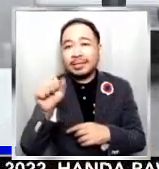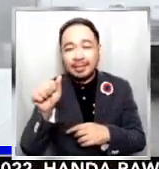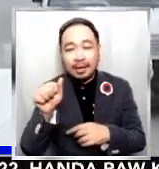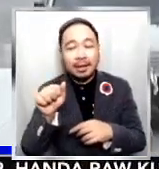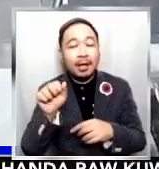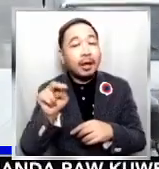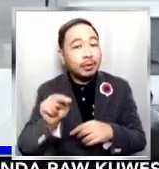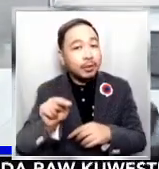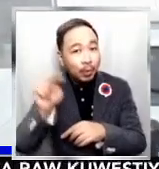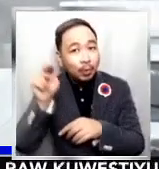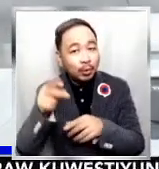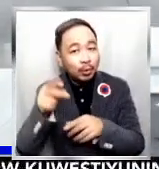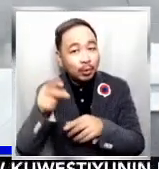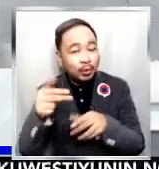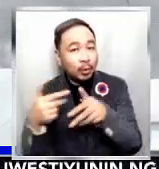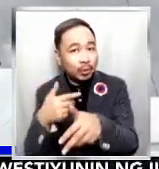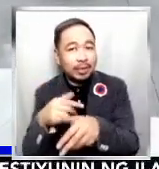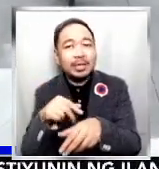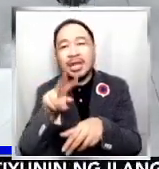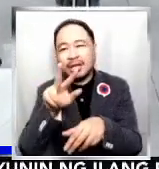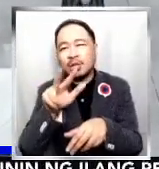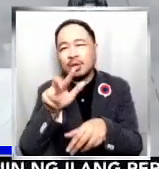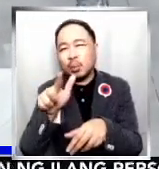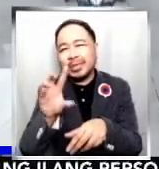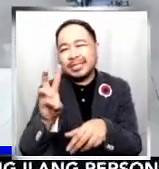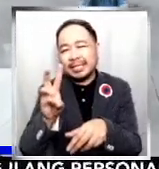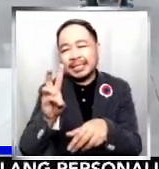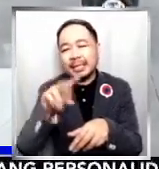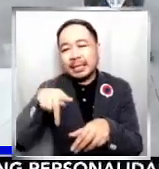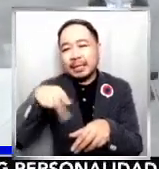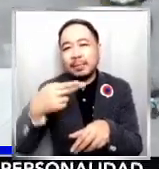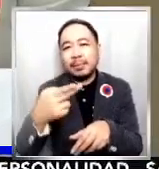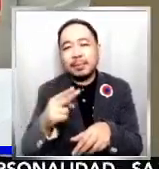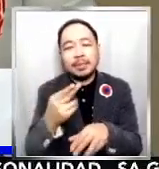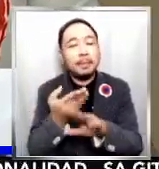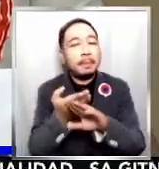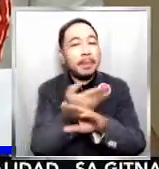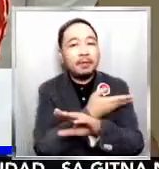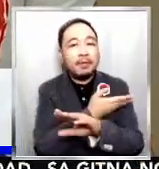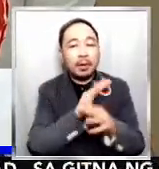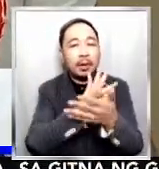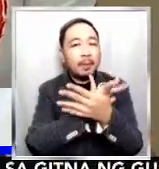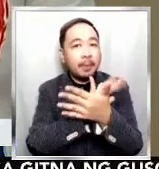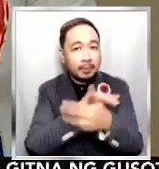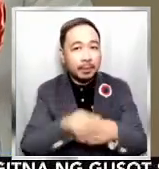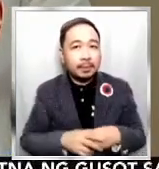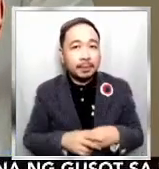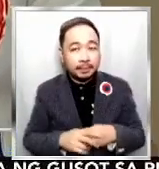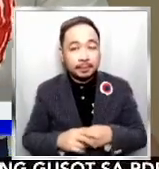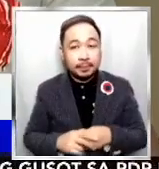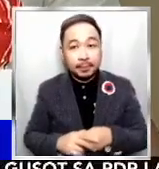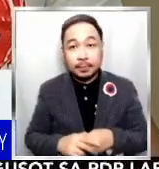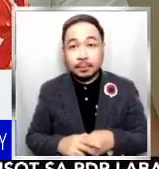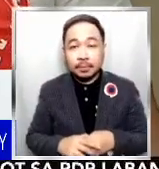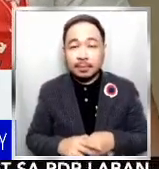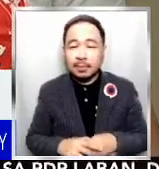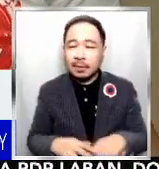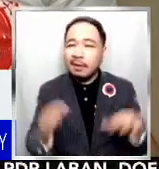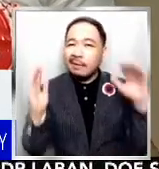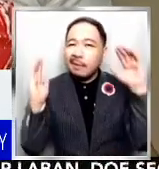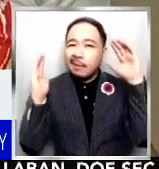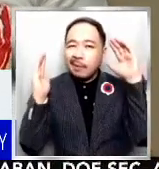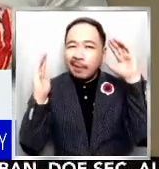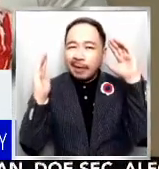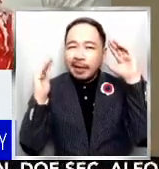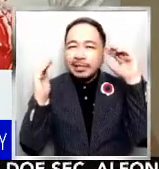kumpara sa 21.67 kph noong wala pang pandemya. We're expecting na talaga medyo dadami ang volume, no?